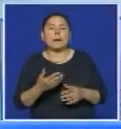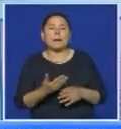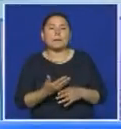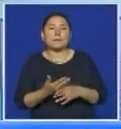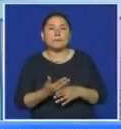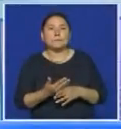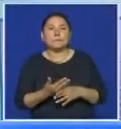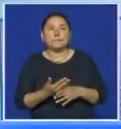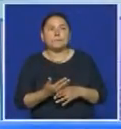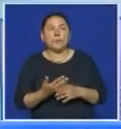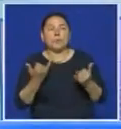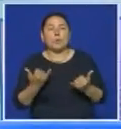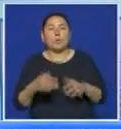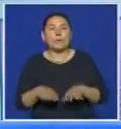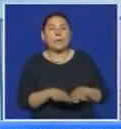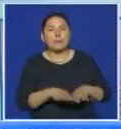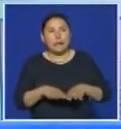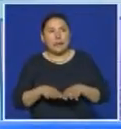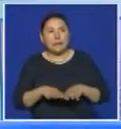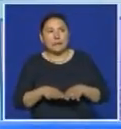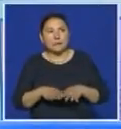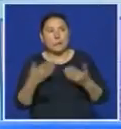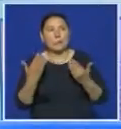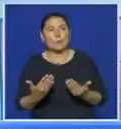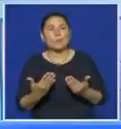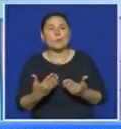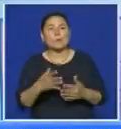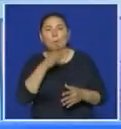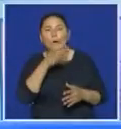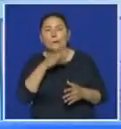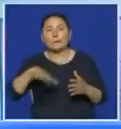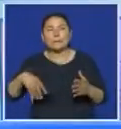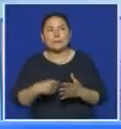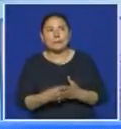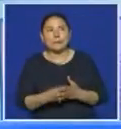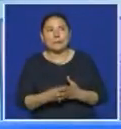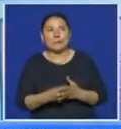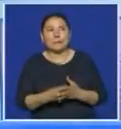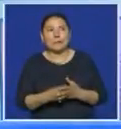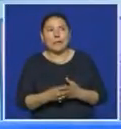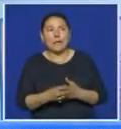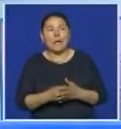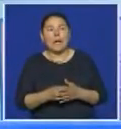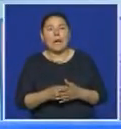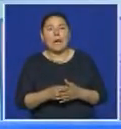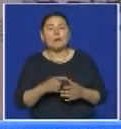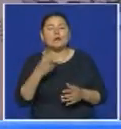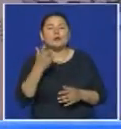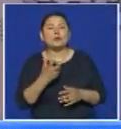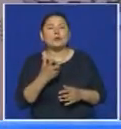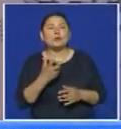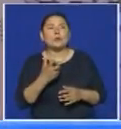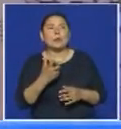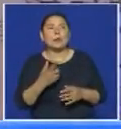қойылды. Бүгінгі таңда енді осы уақытқа дейін жұмсалған қаржысы 1,3 млрд болды.